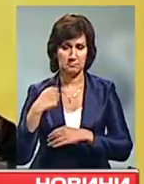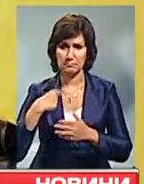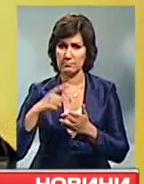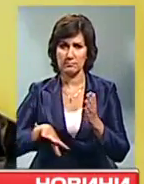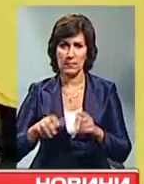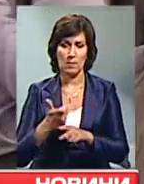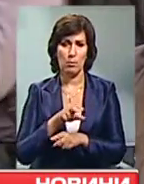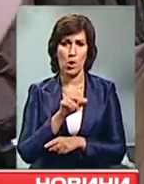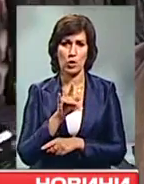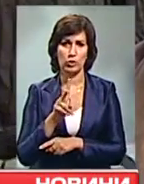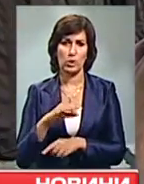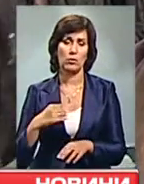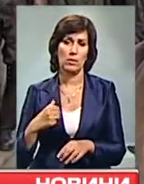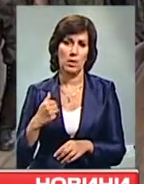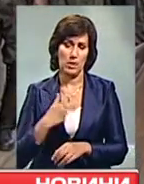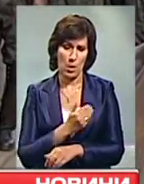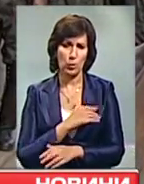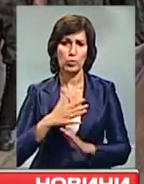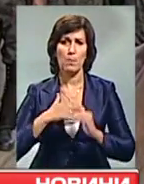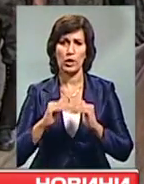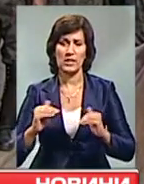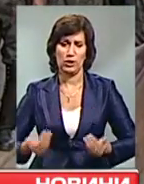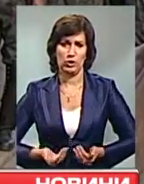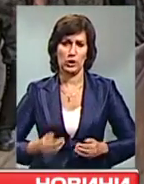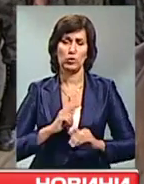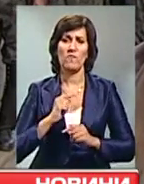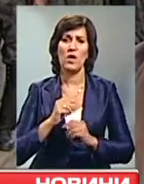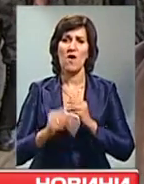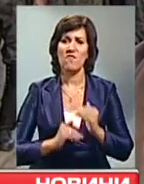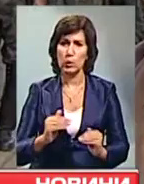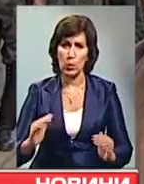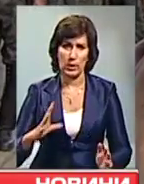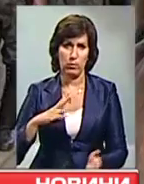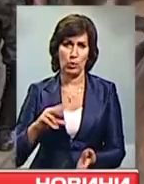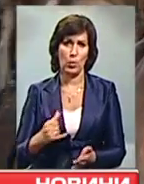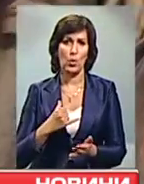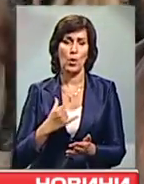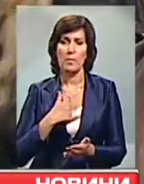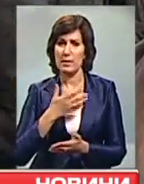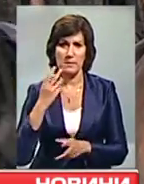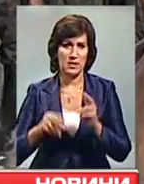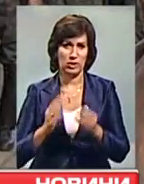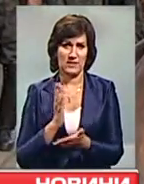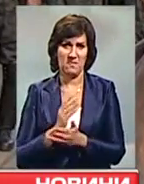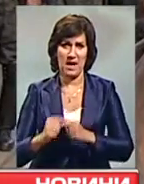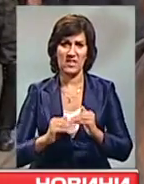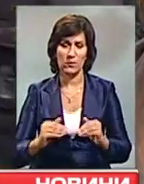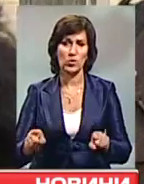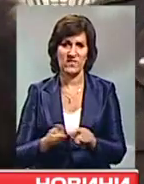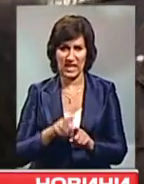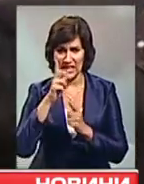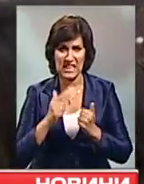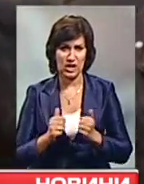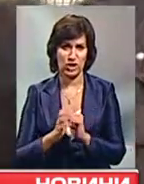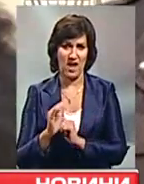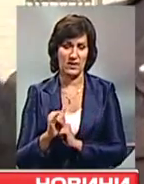вірю більше Порошенку. Я буду приходити, бо я хочу, щоб мої діти жили, я хочу, щоб у мене внуки були. У мене нема шансів мати внуків в такій державі.